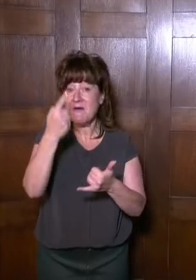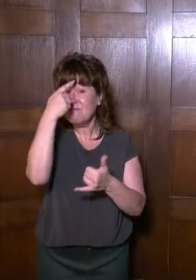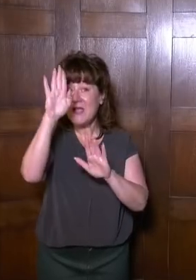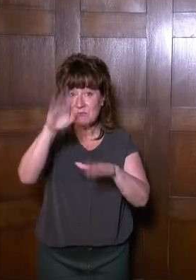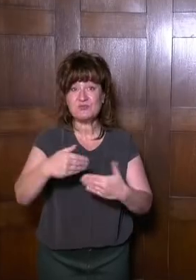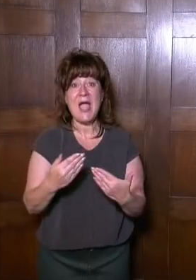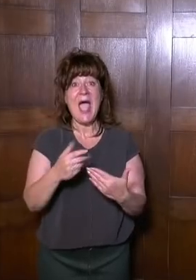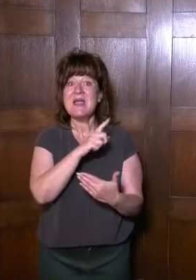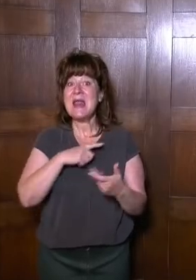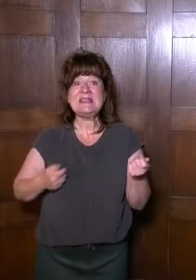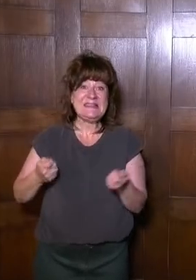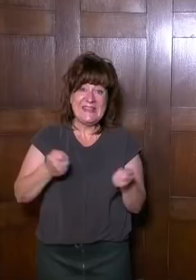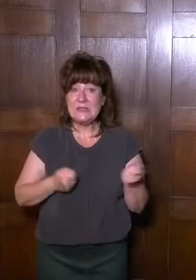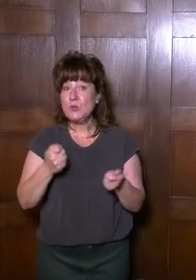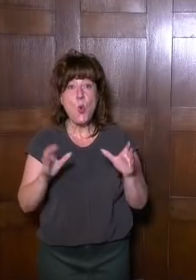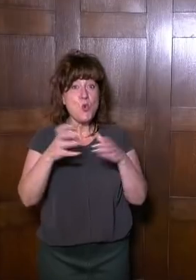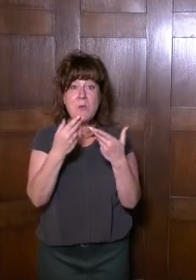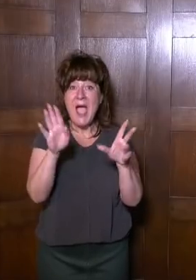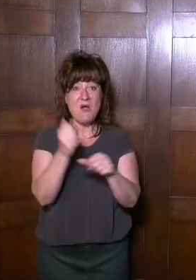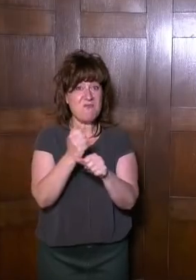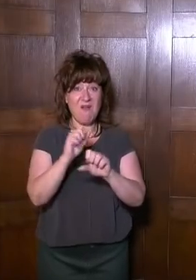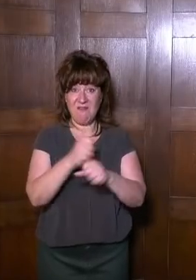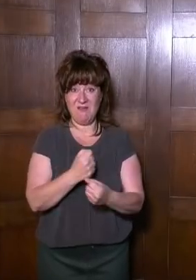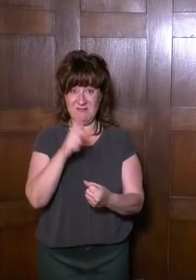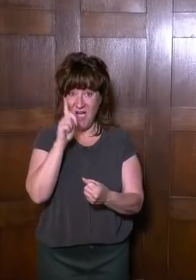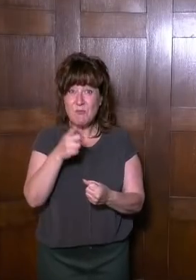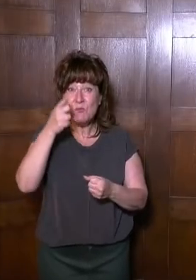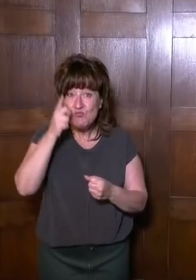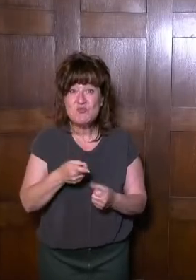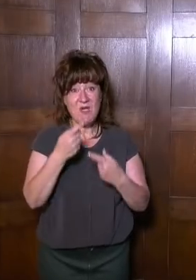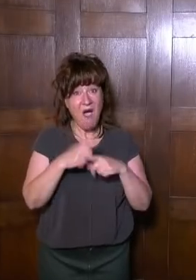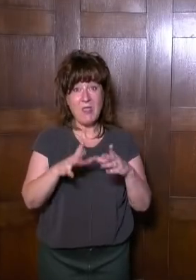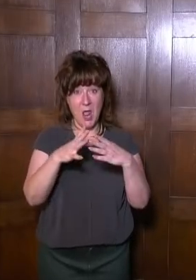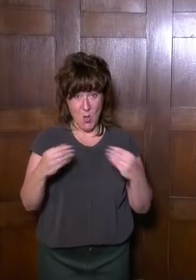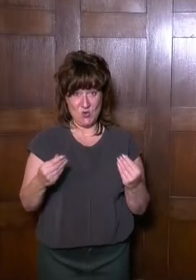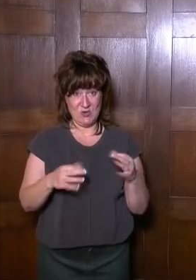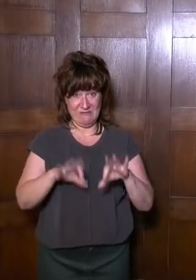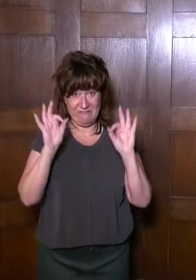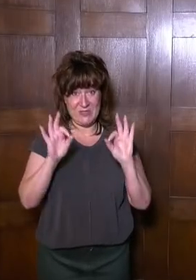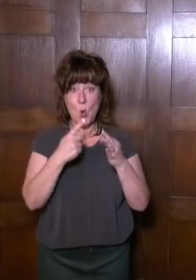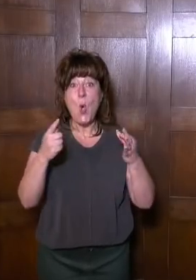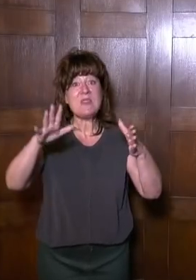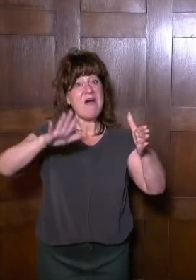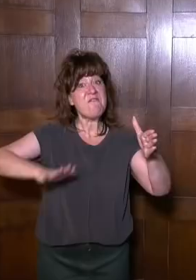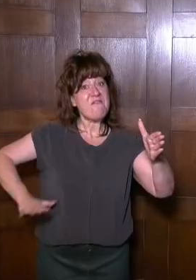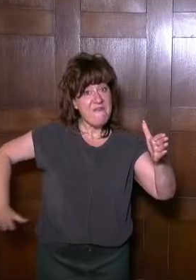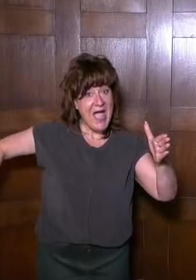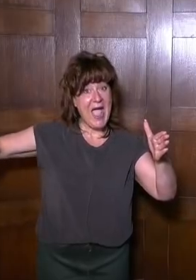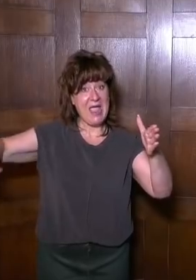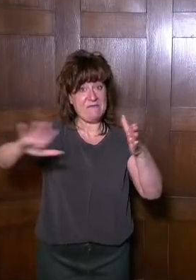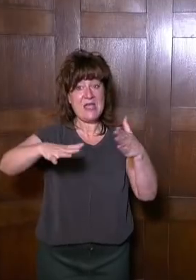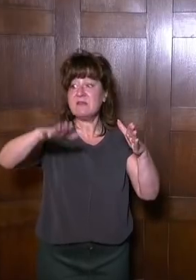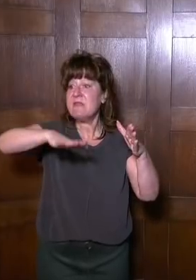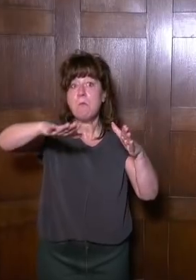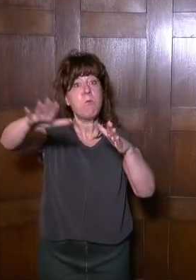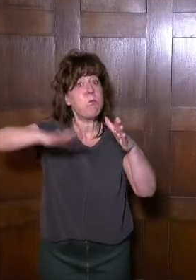Disco oder ein Club nicht einfach so öffnen kann. Aber wir müssen hier bitte andere Lösungen finden. Und sei es, dass Freiflächen im Raum, dass Parks